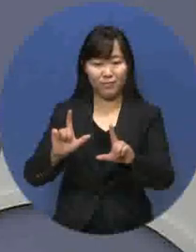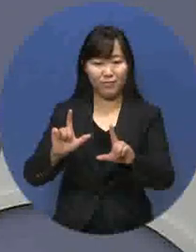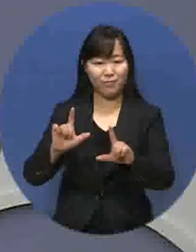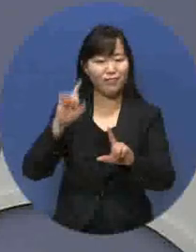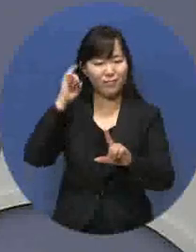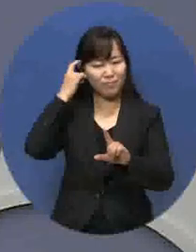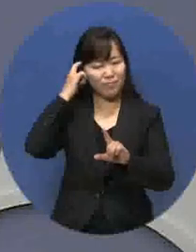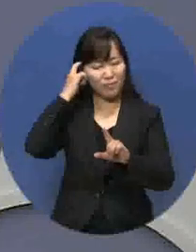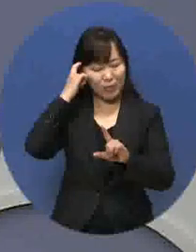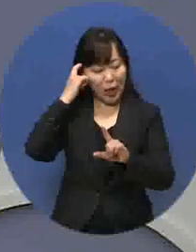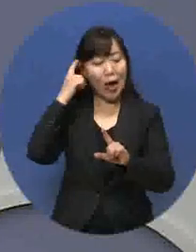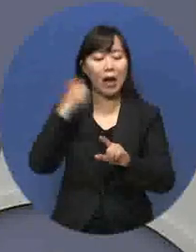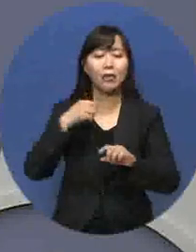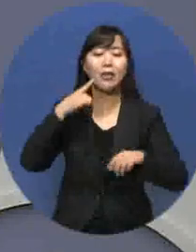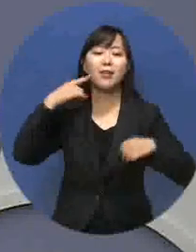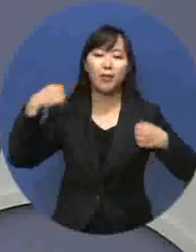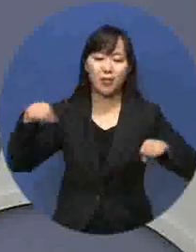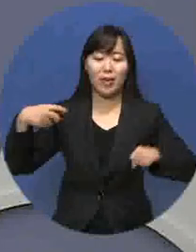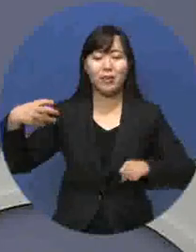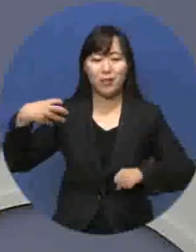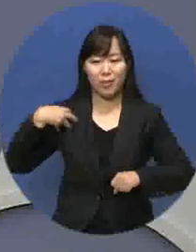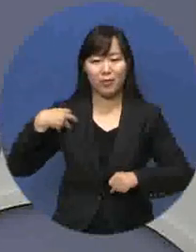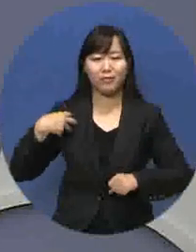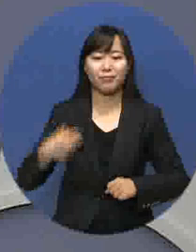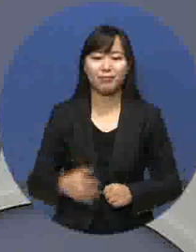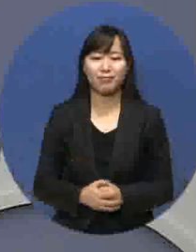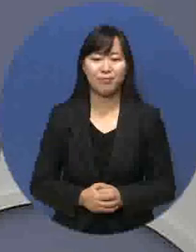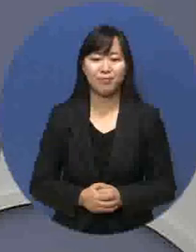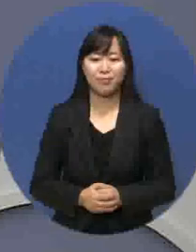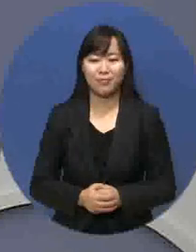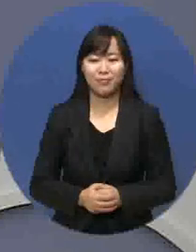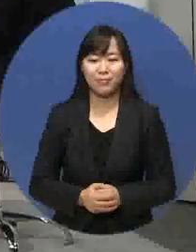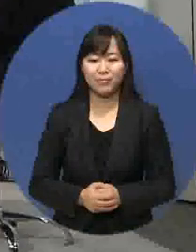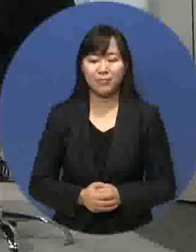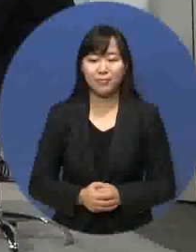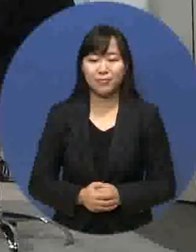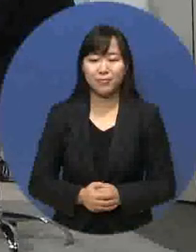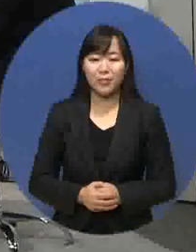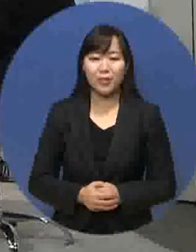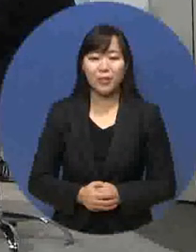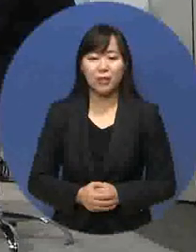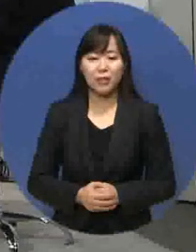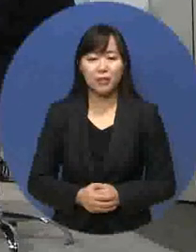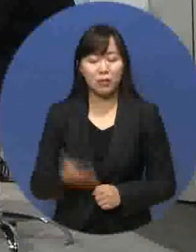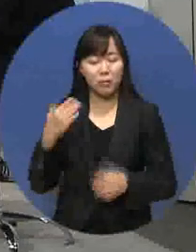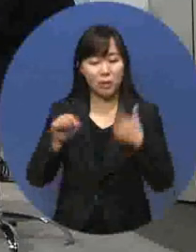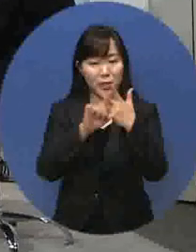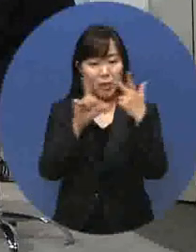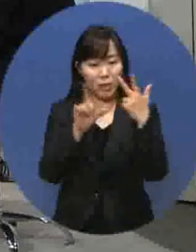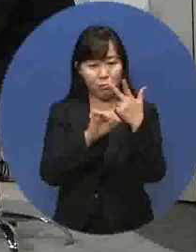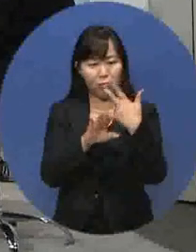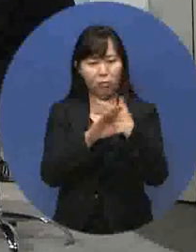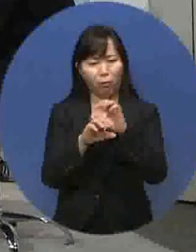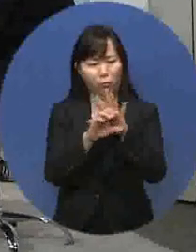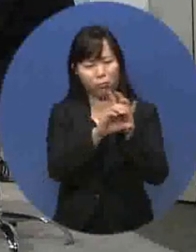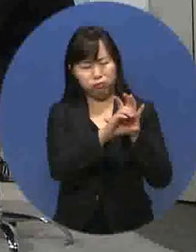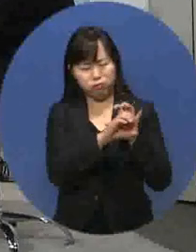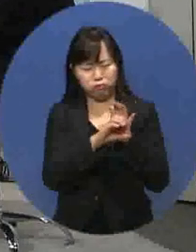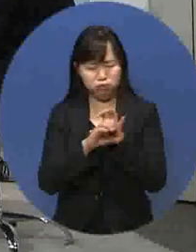이제 형상화하셔서 연기를 좀 해주신 그 역할을 맡아주셨습니다. 그러니까 지난 7월이라고 하면 한참